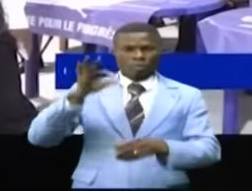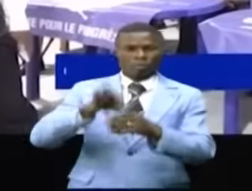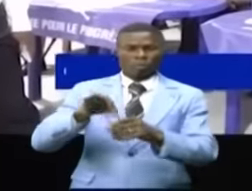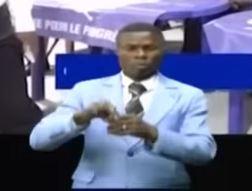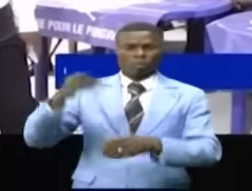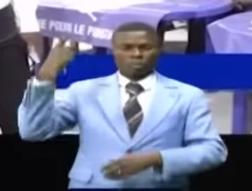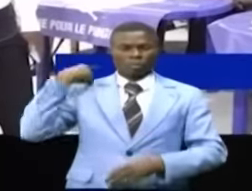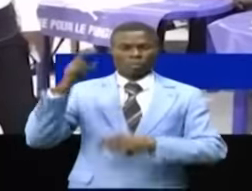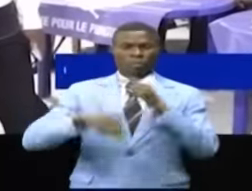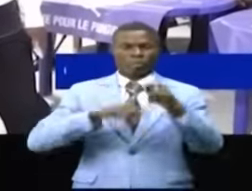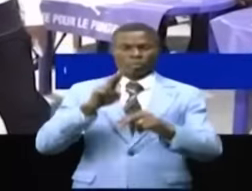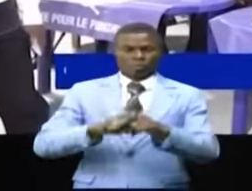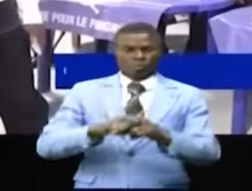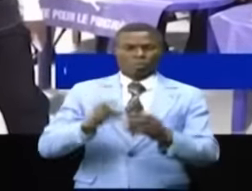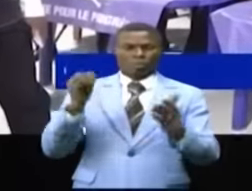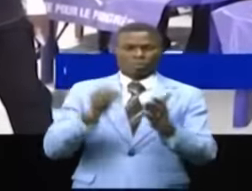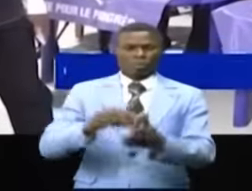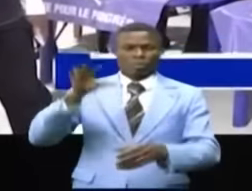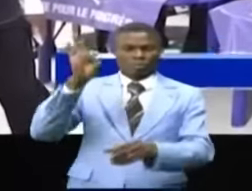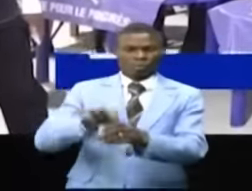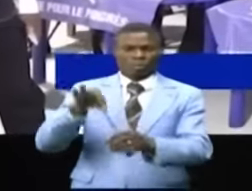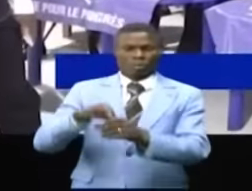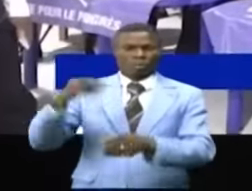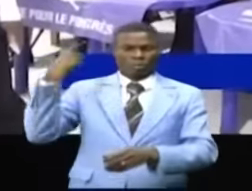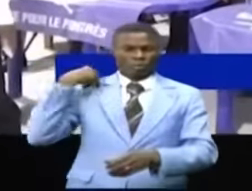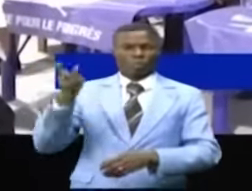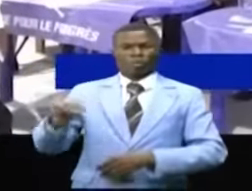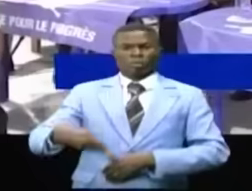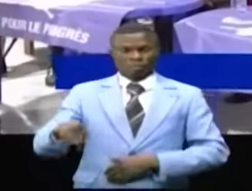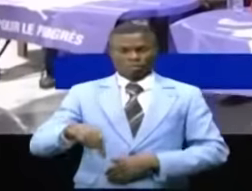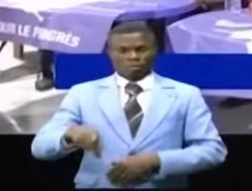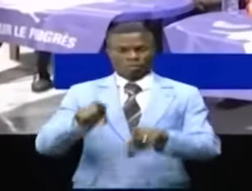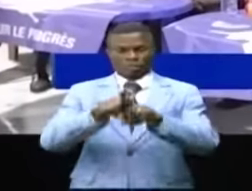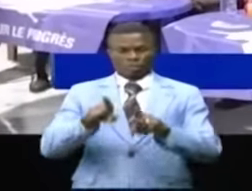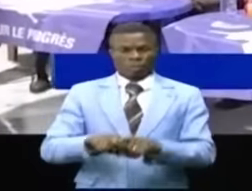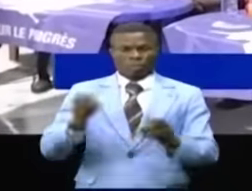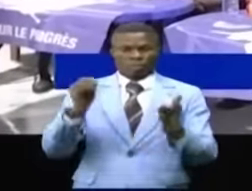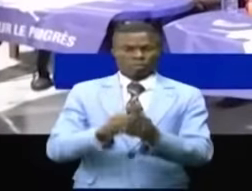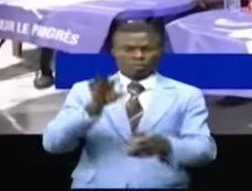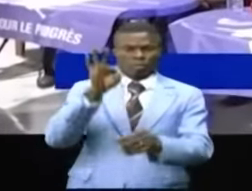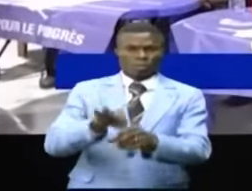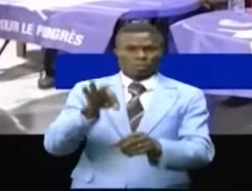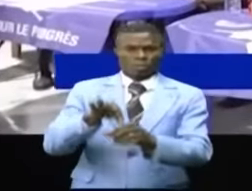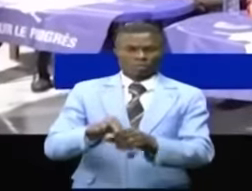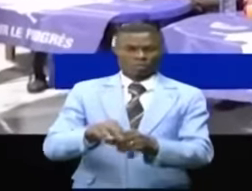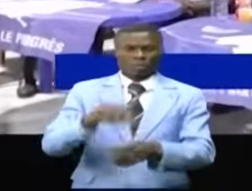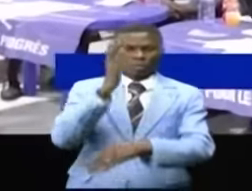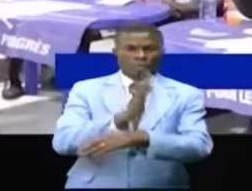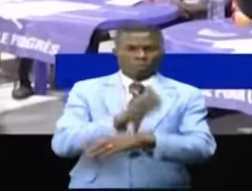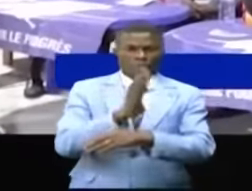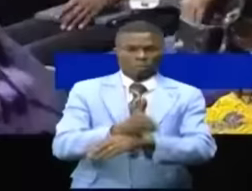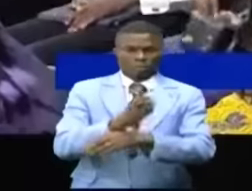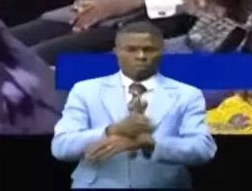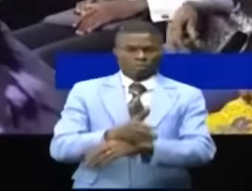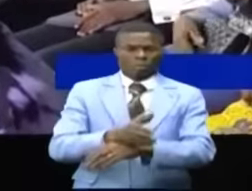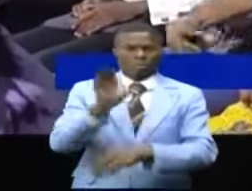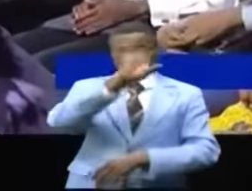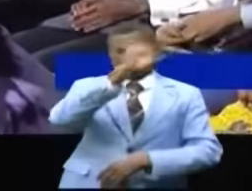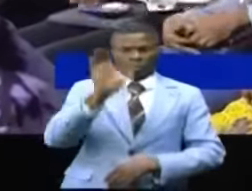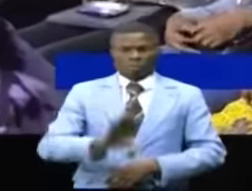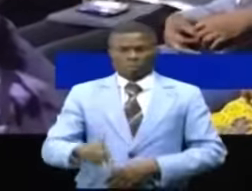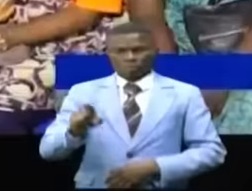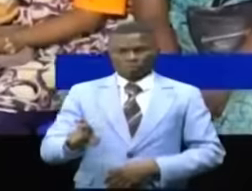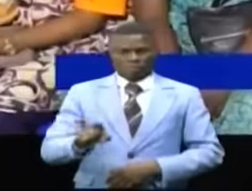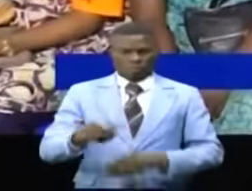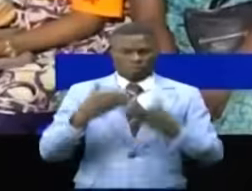députée nationale, pour voter la députée provinciale, pour voter la conseillère. Écoutez bien, qui